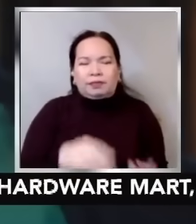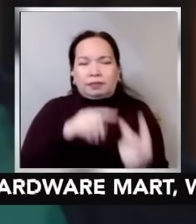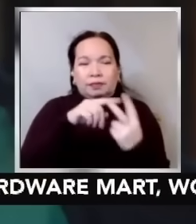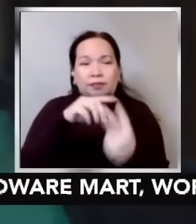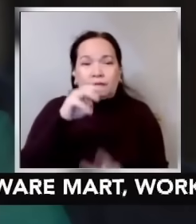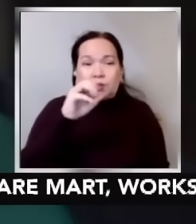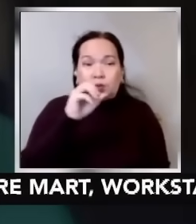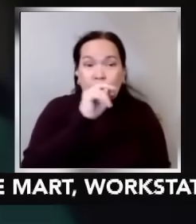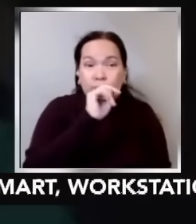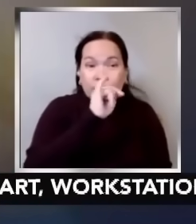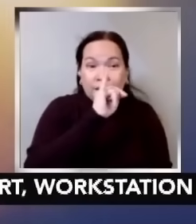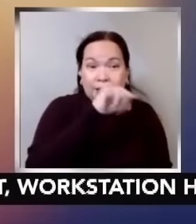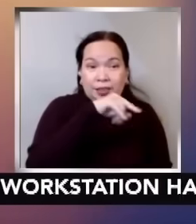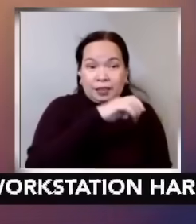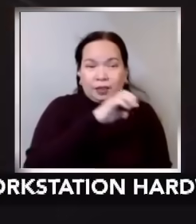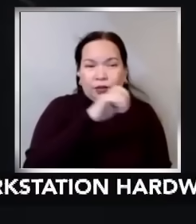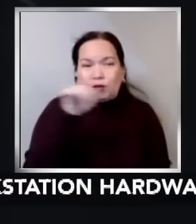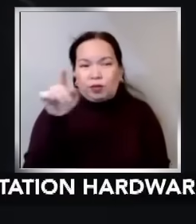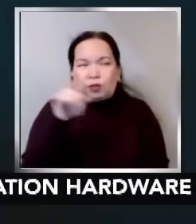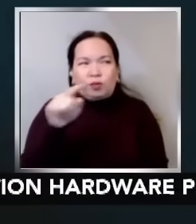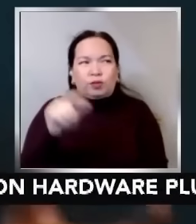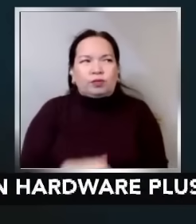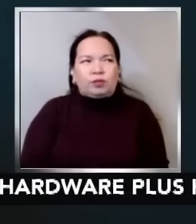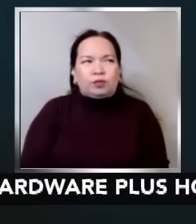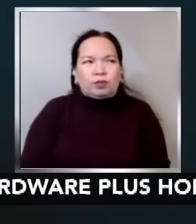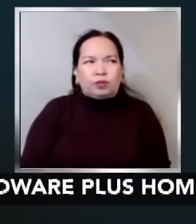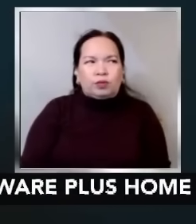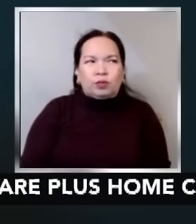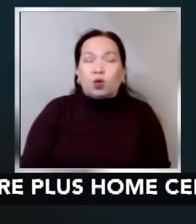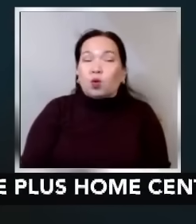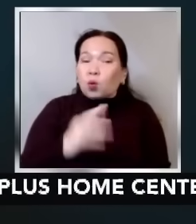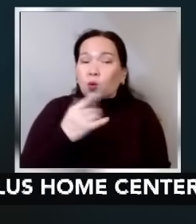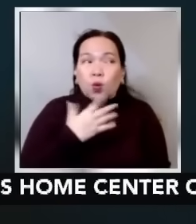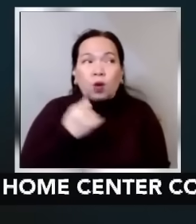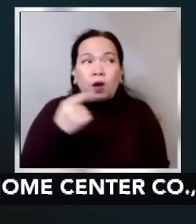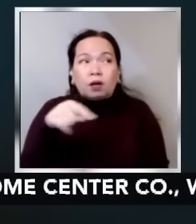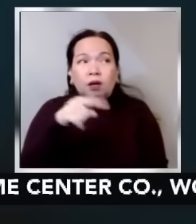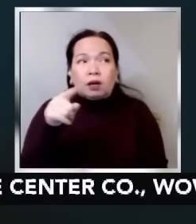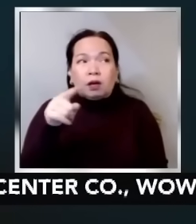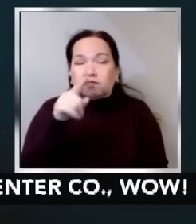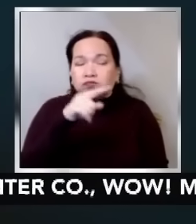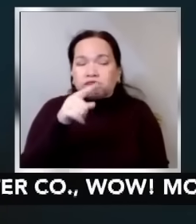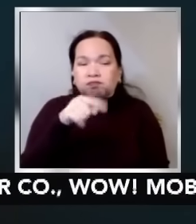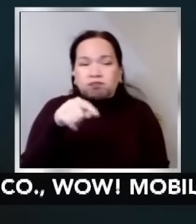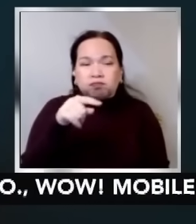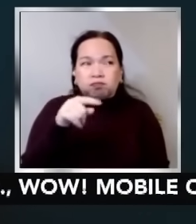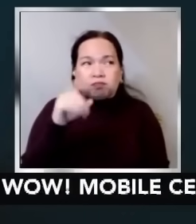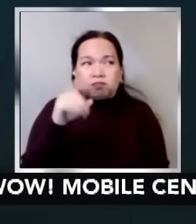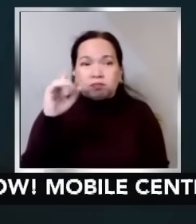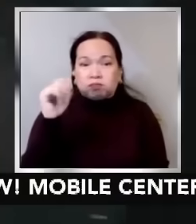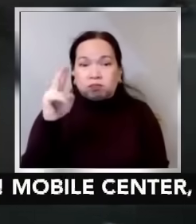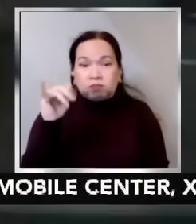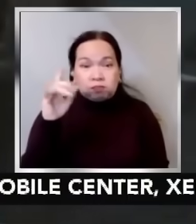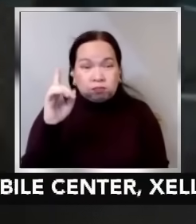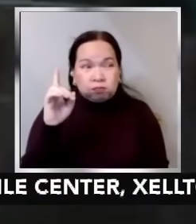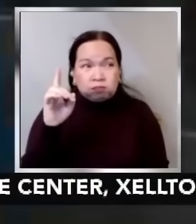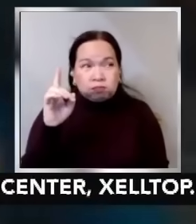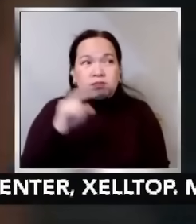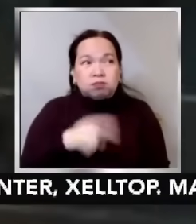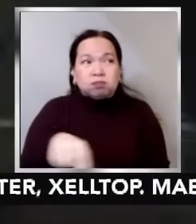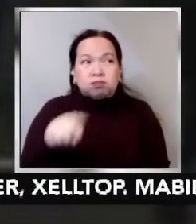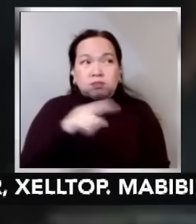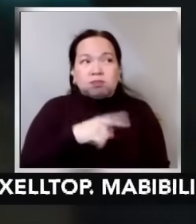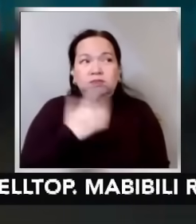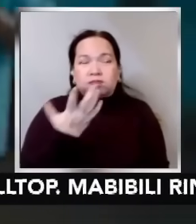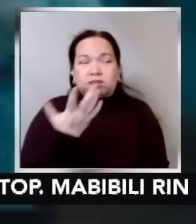ang nababagay sa'yo. Kung sino man ang manok nyo para kay Gardine, played by pambansang Ginoo David Licauco sa Kapuso Hit Series Maging